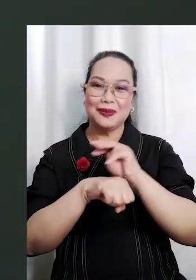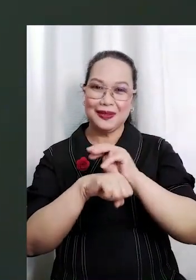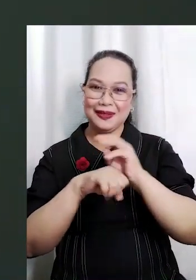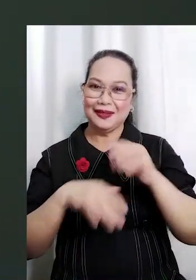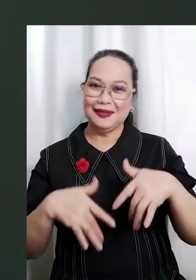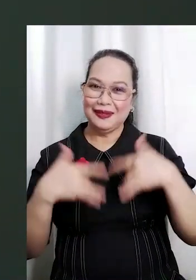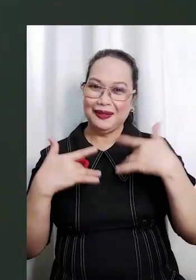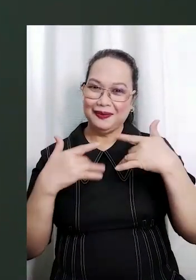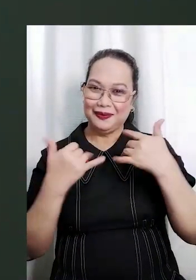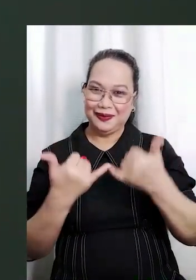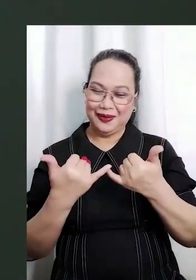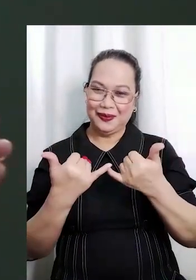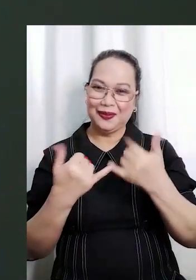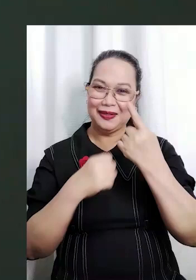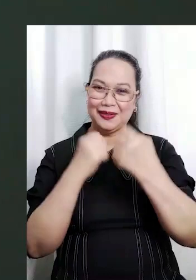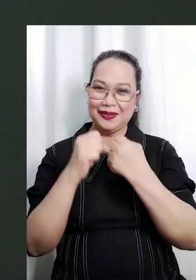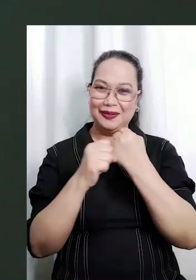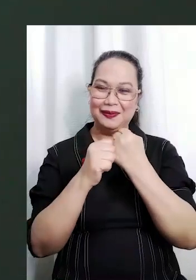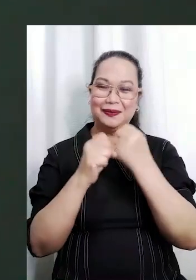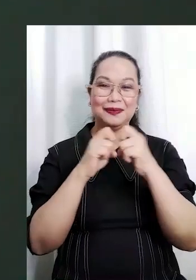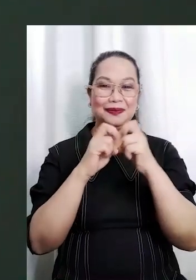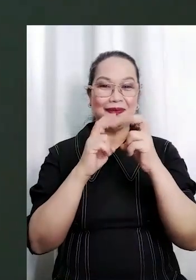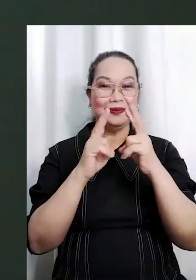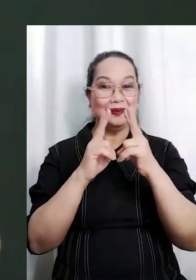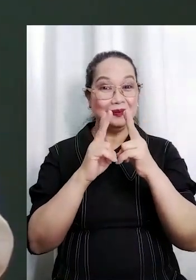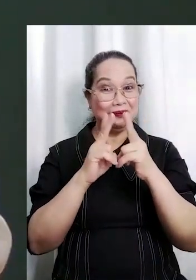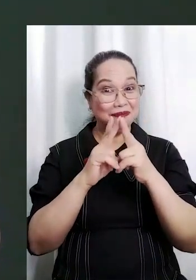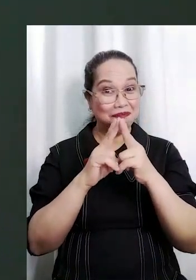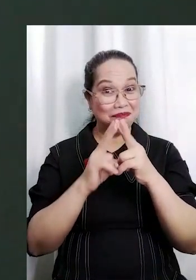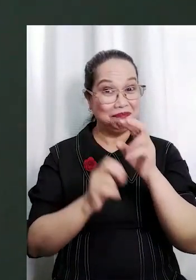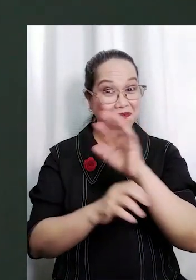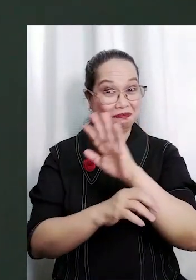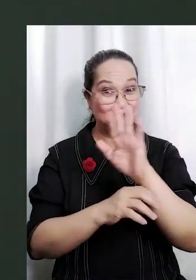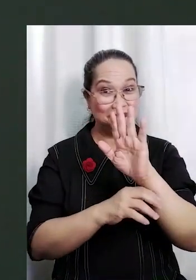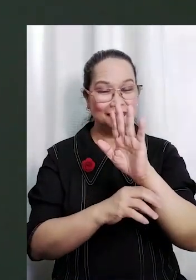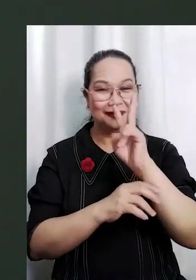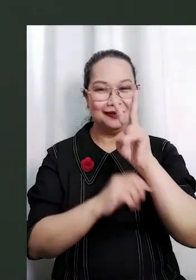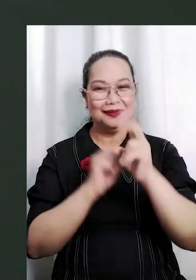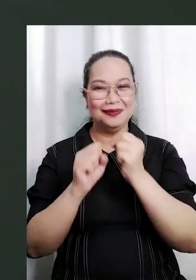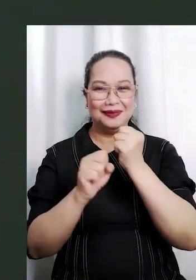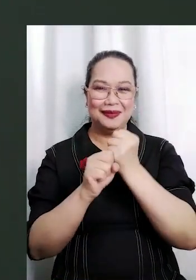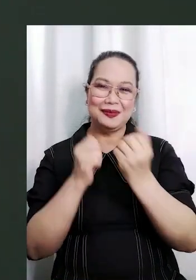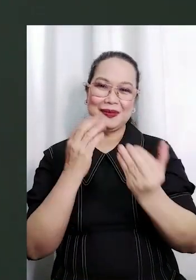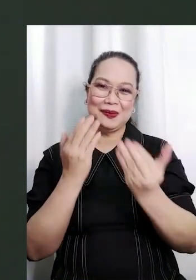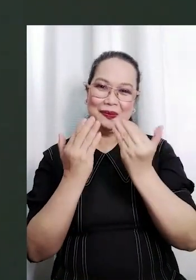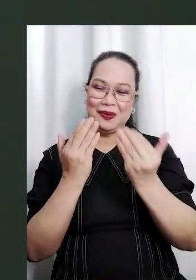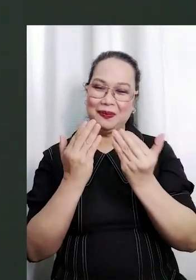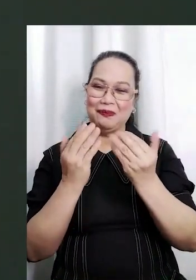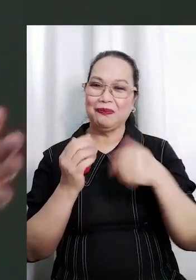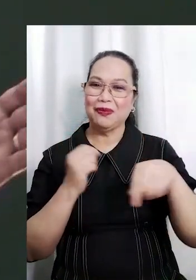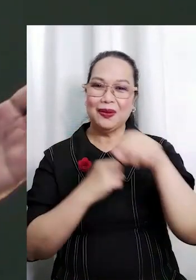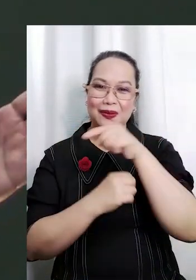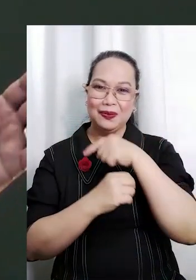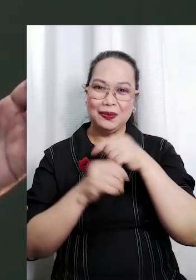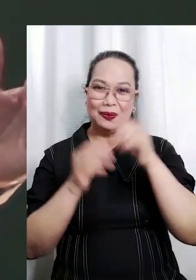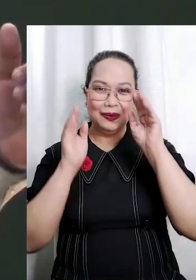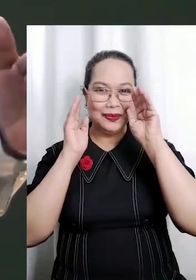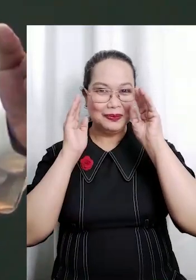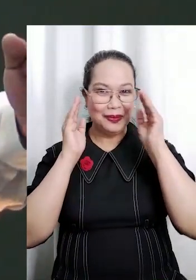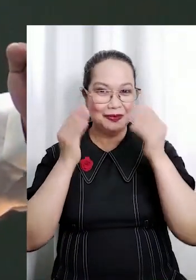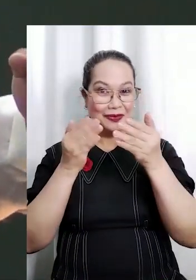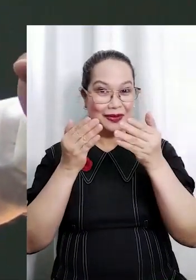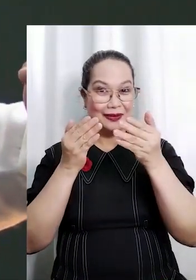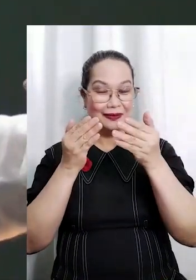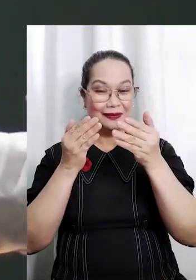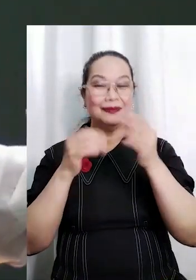ating church life ngayon, taon na ito, and even perhaps for the next 2 years. You know, we will be